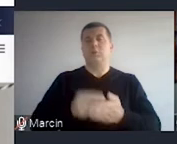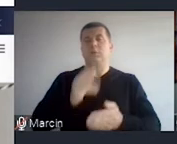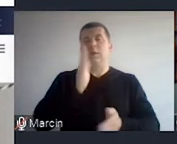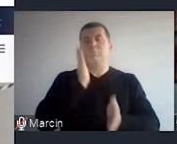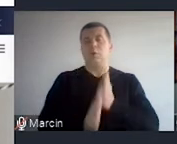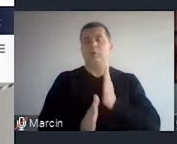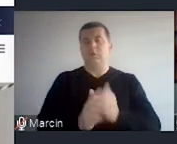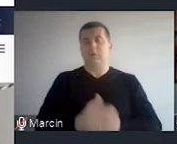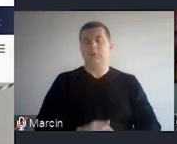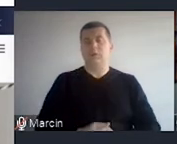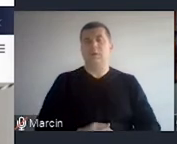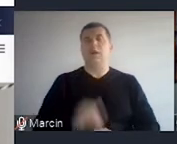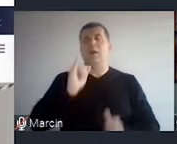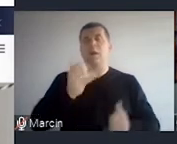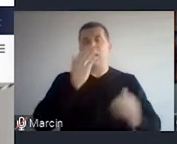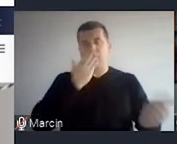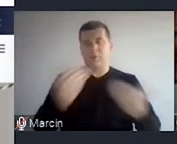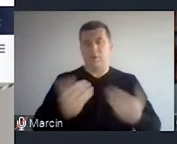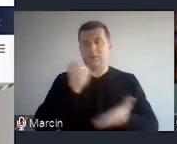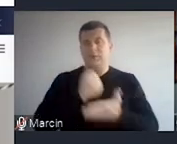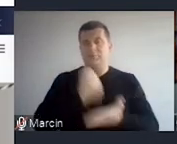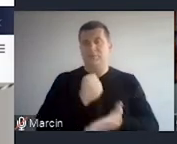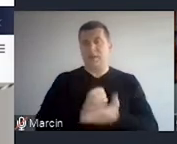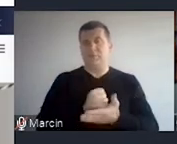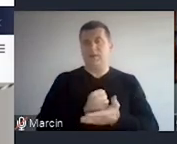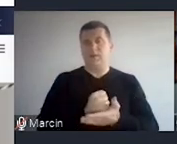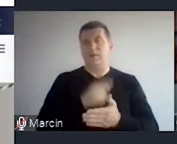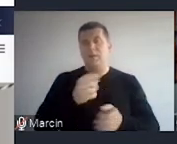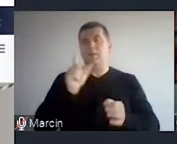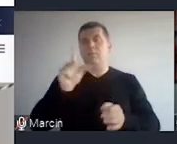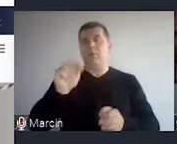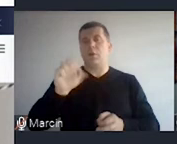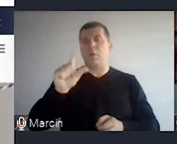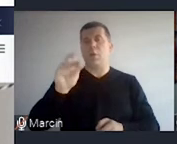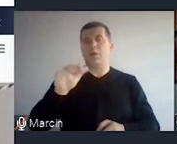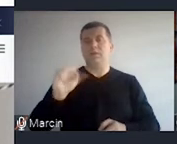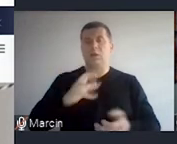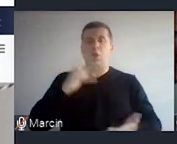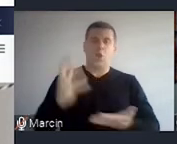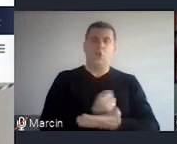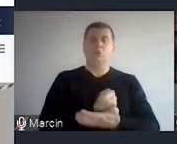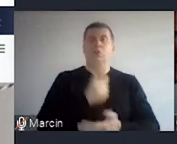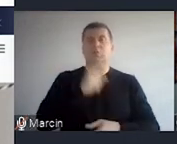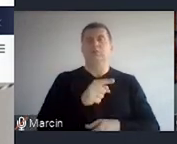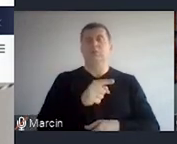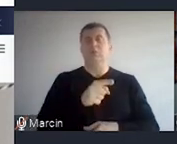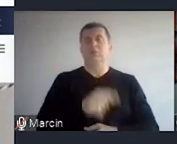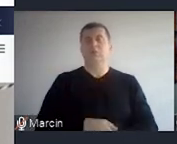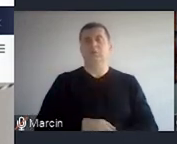bezpośrednie i jak wygląda kwestia związana z proporcją osiągnięcia